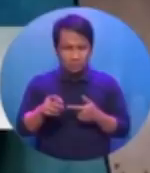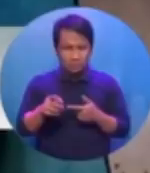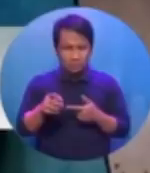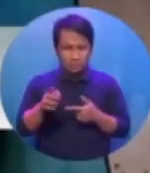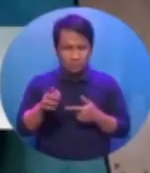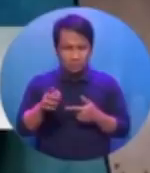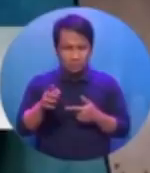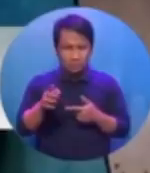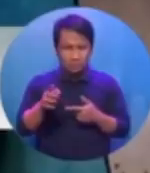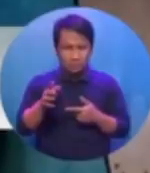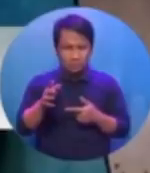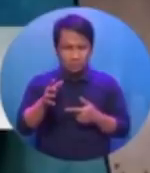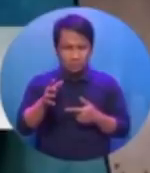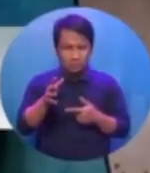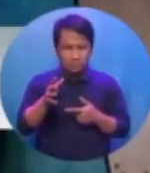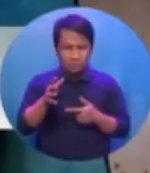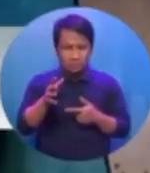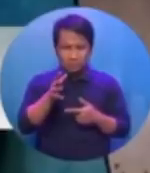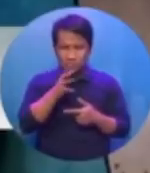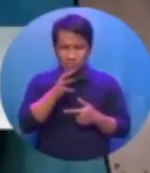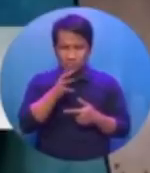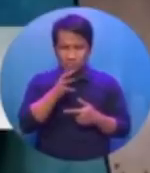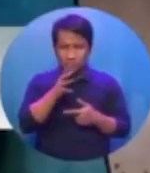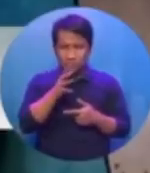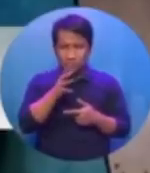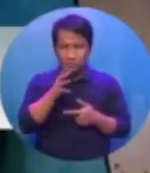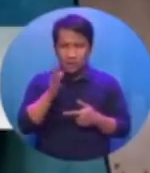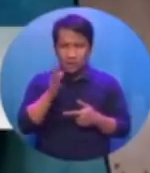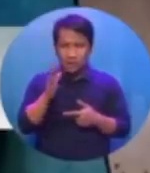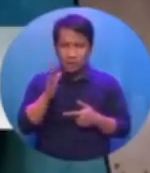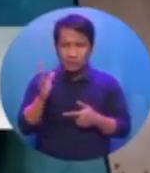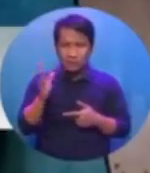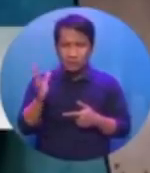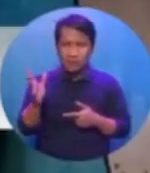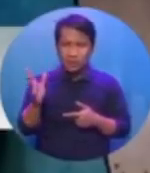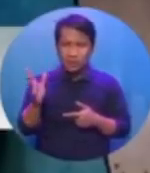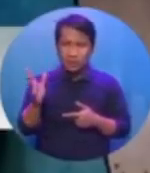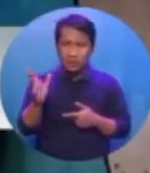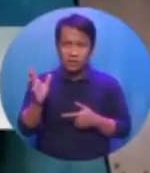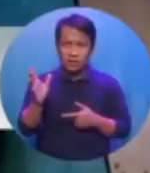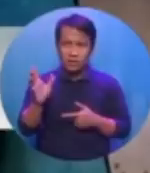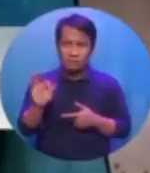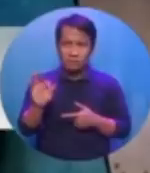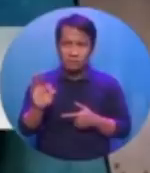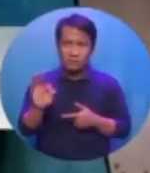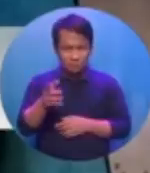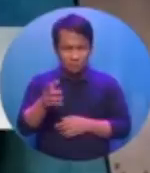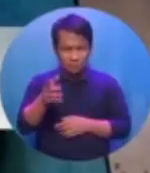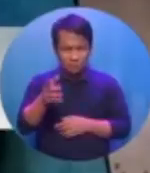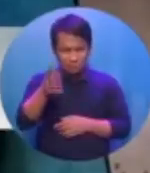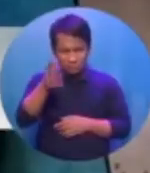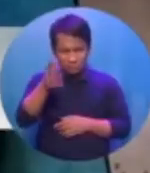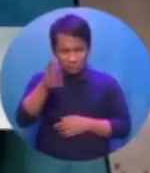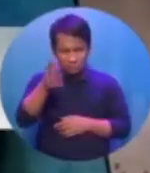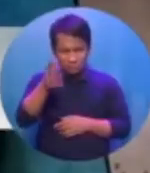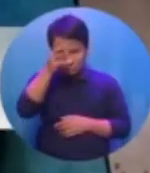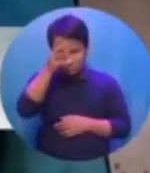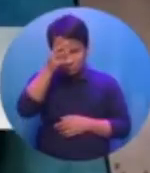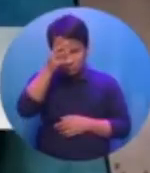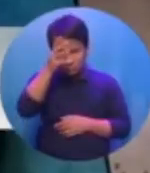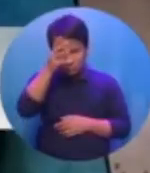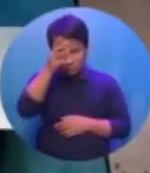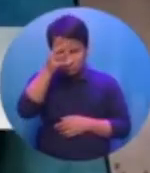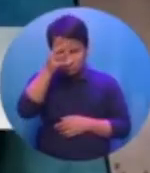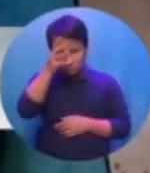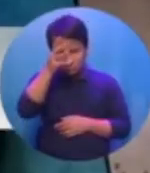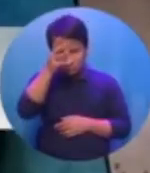inyong gihatag ang bata. Manginadok mas papa nga. Yaming bat yun kung among kuhaon ang bata atong niaging December. Ma, gata o to, man mo. Inyo. Kung doon ay problema. Lamlam